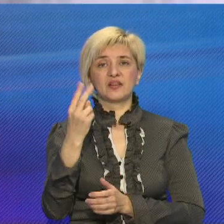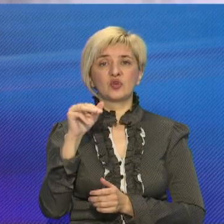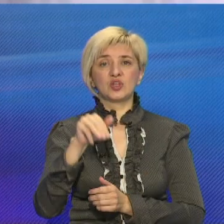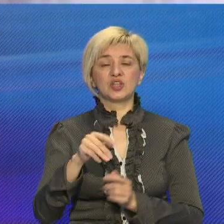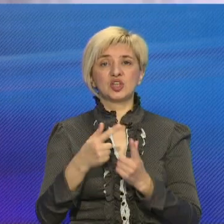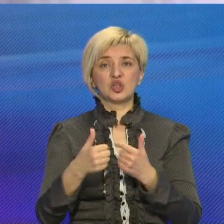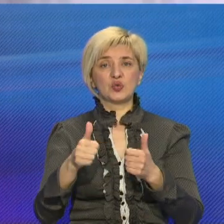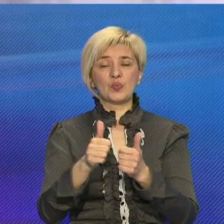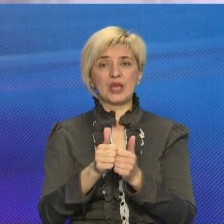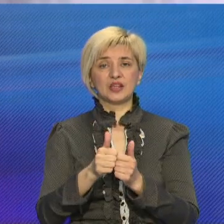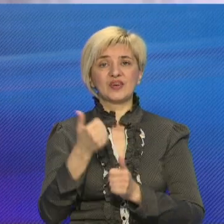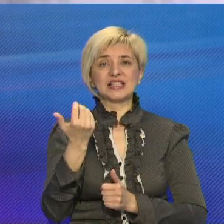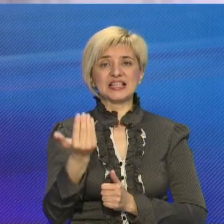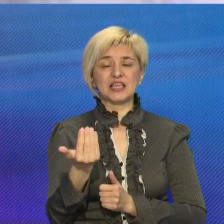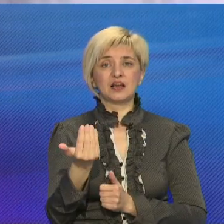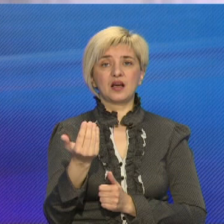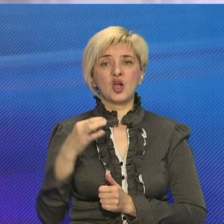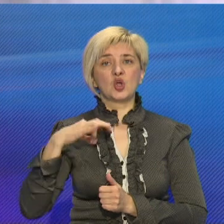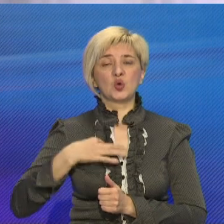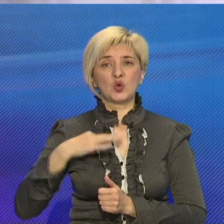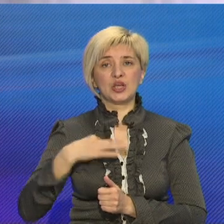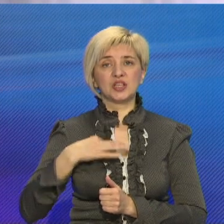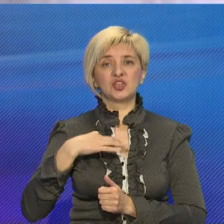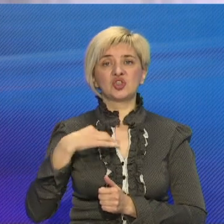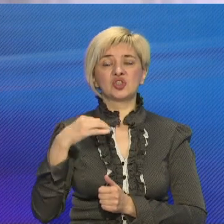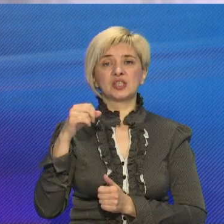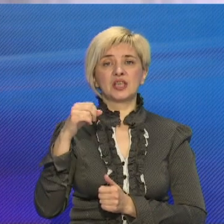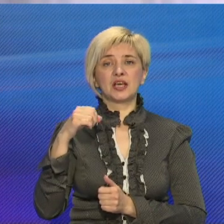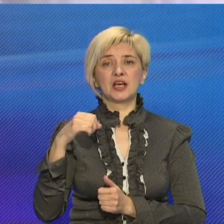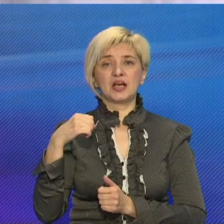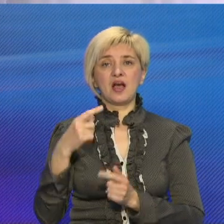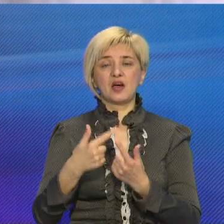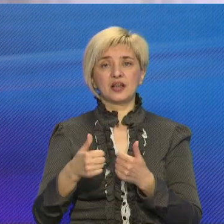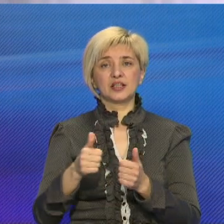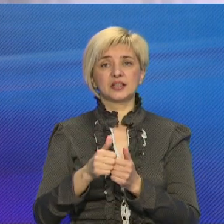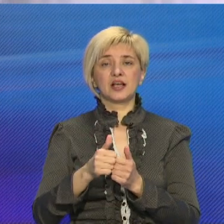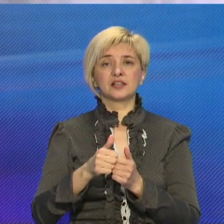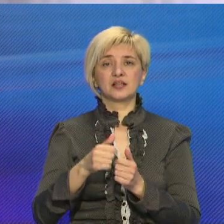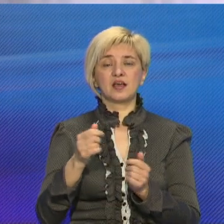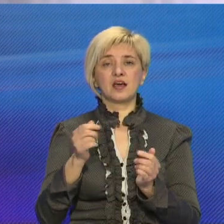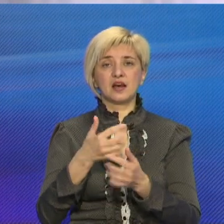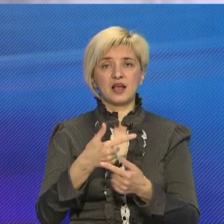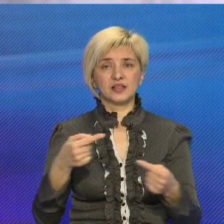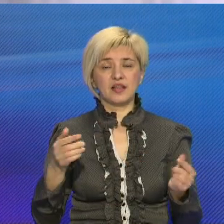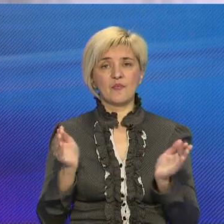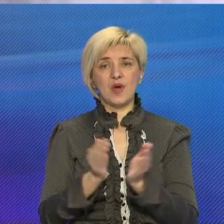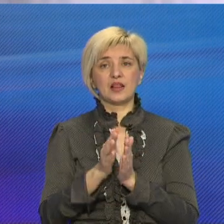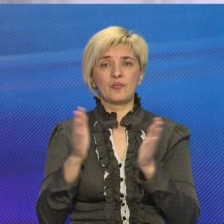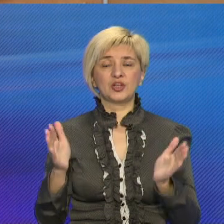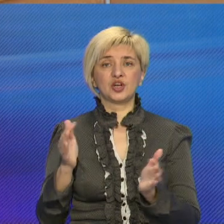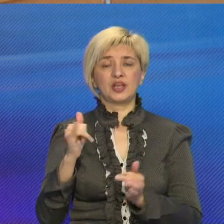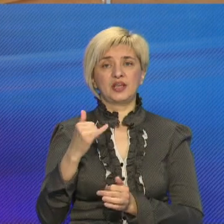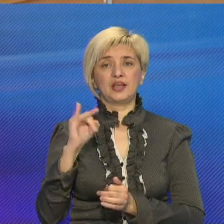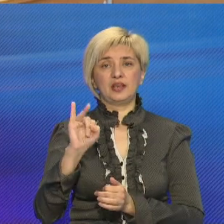Из них и юридические лица, это и микро- и малые организации, организации среднего уровня, а также индивидуальные